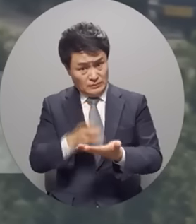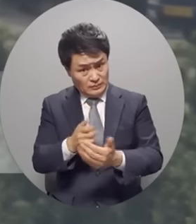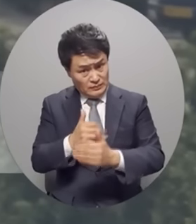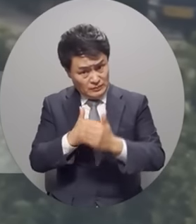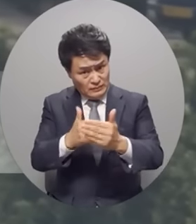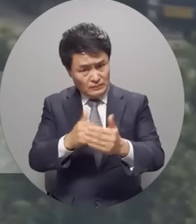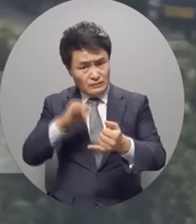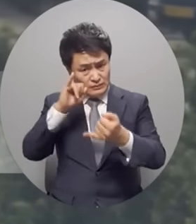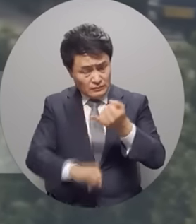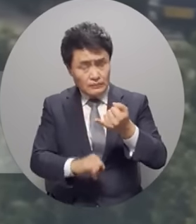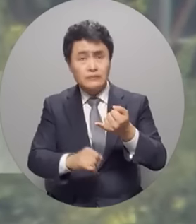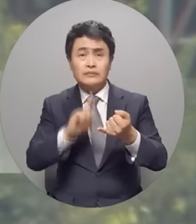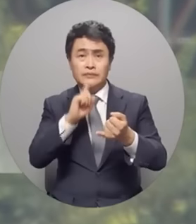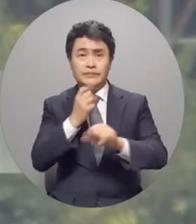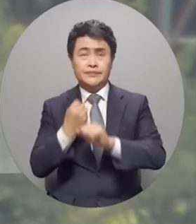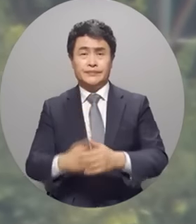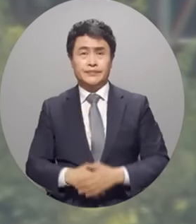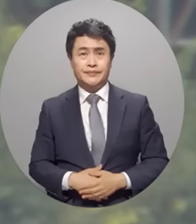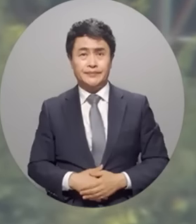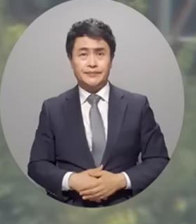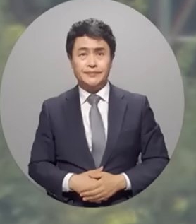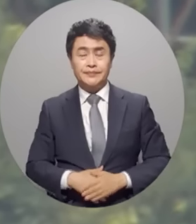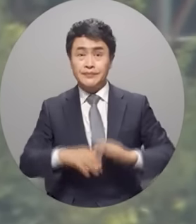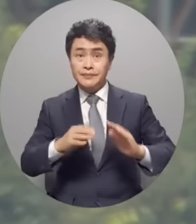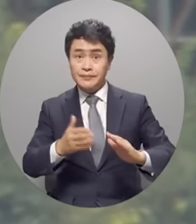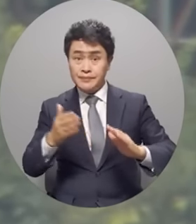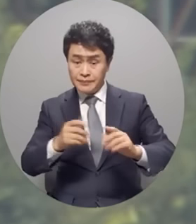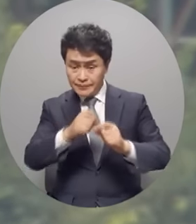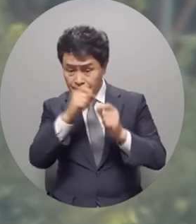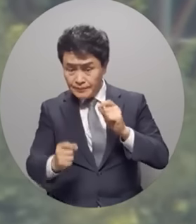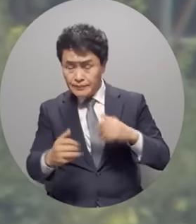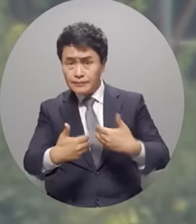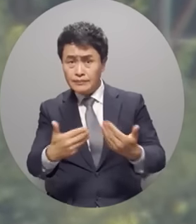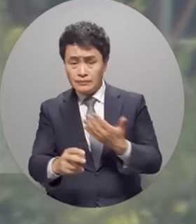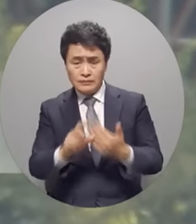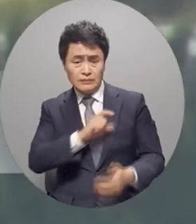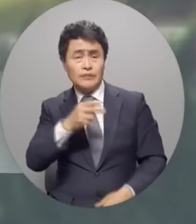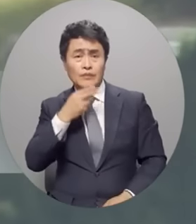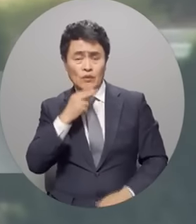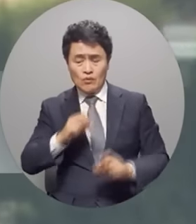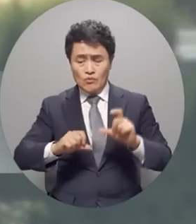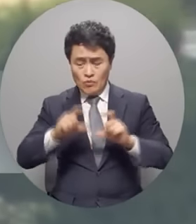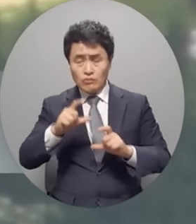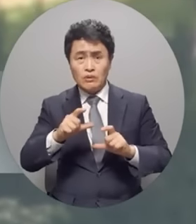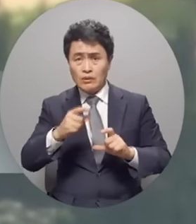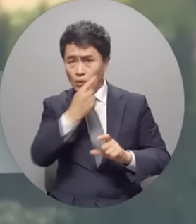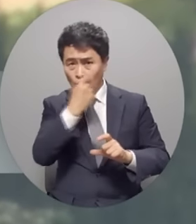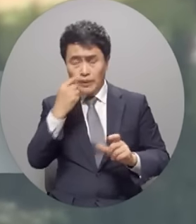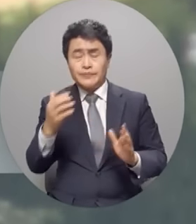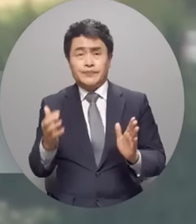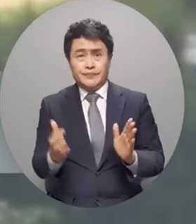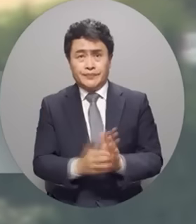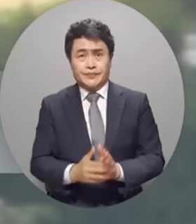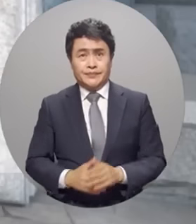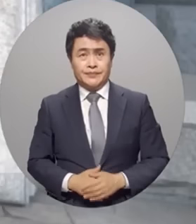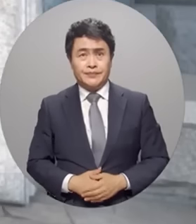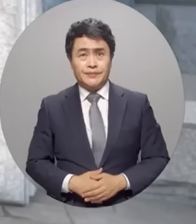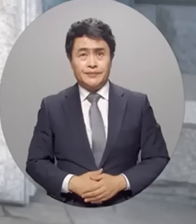않았다고 본 것으로 알려졌습니다 공사 하청 업체 가운데 무자격 업체가 다수 있었던 사실도 확인한 것으로